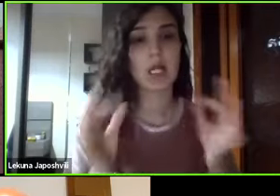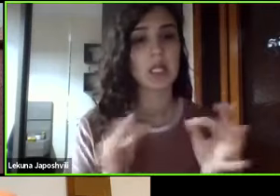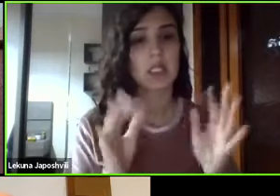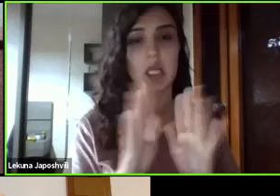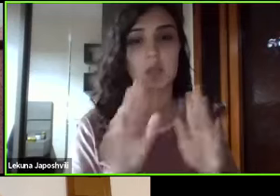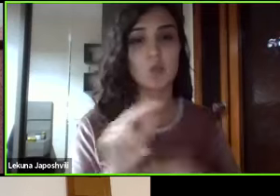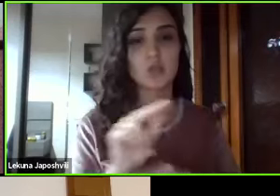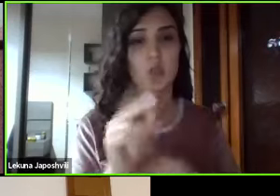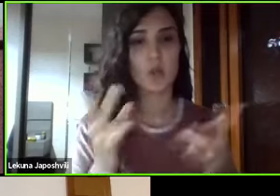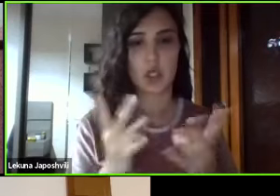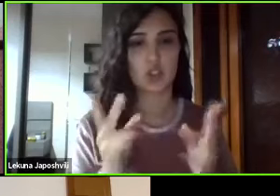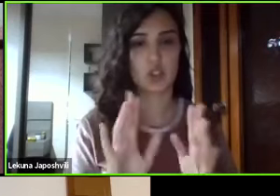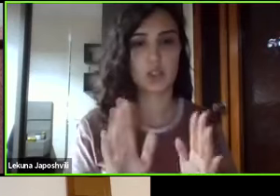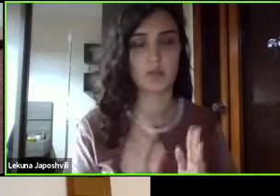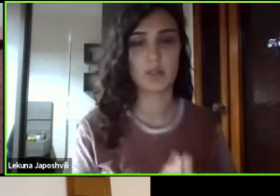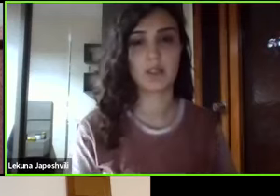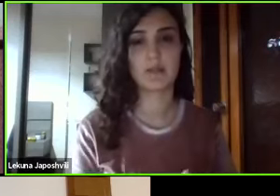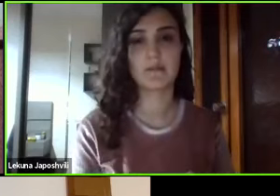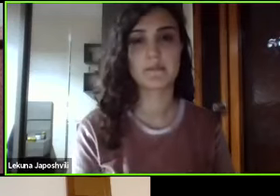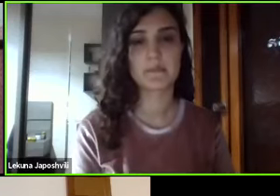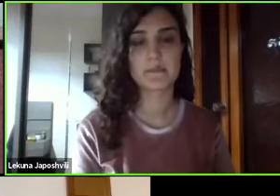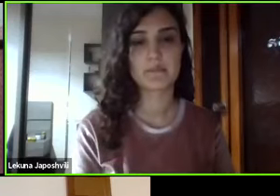ჭირდება.